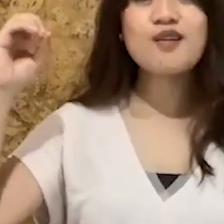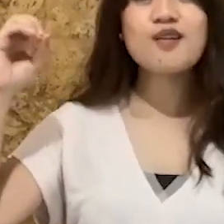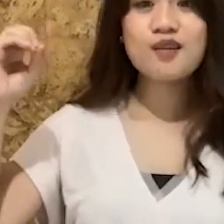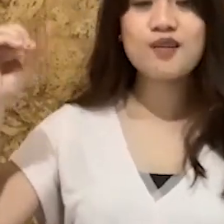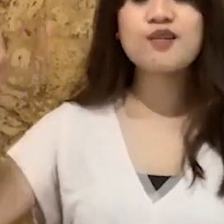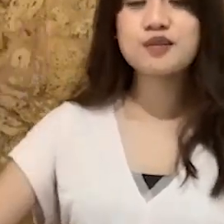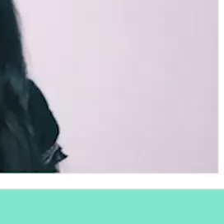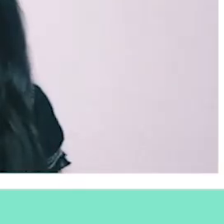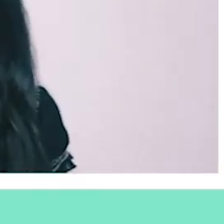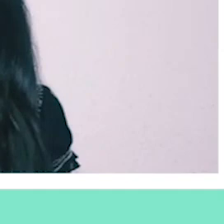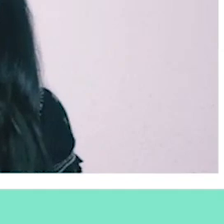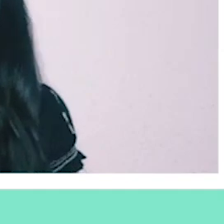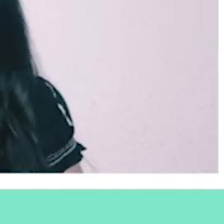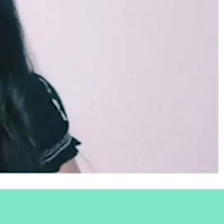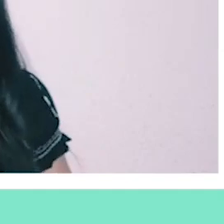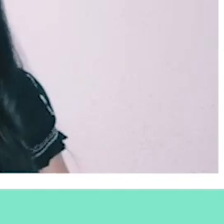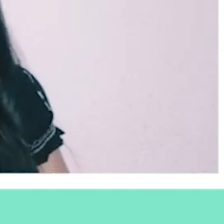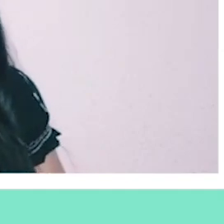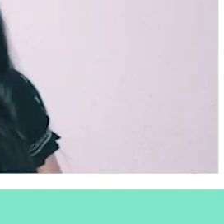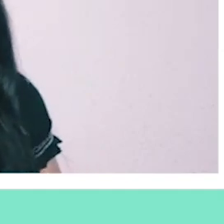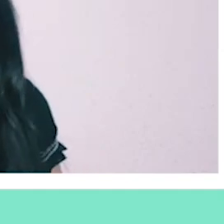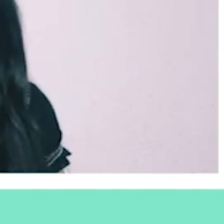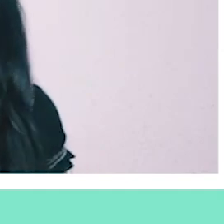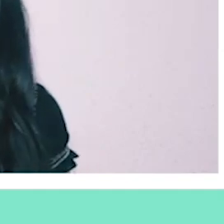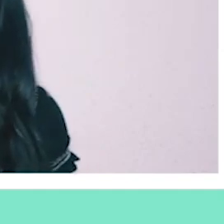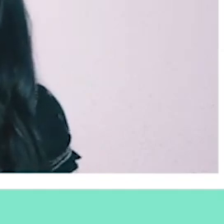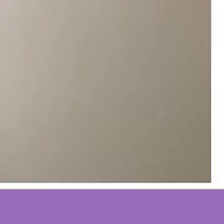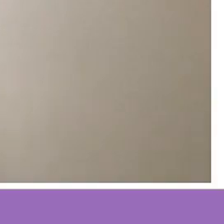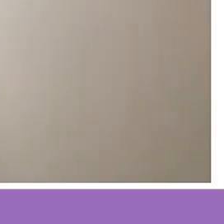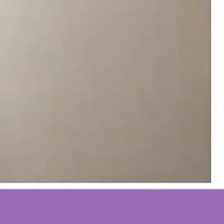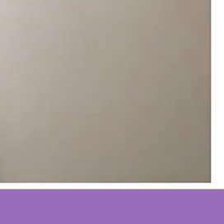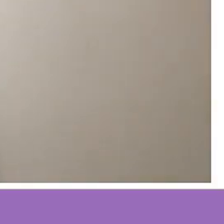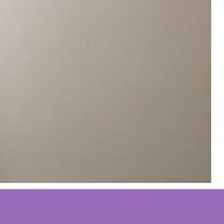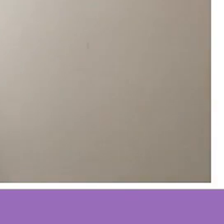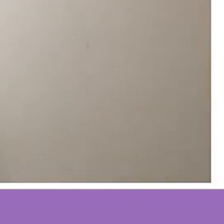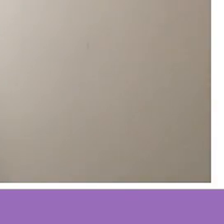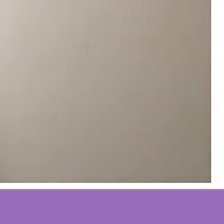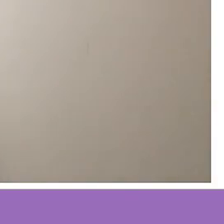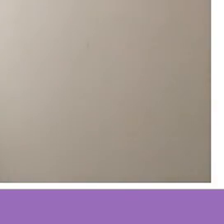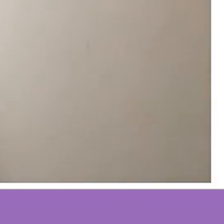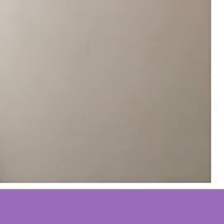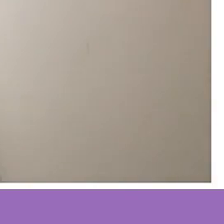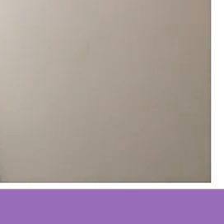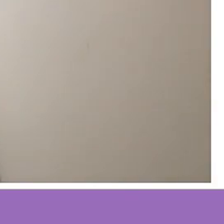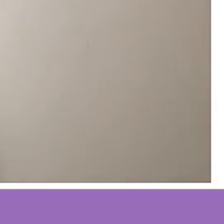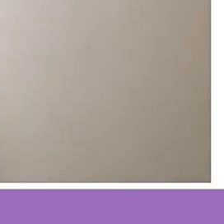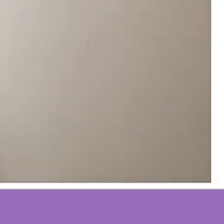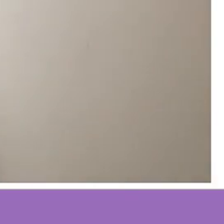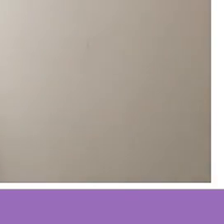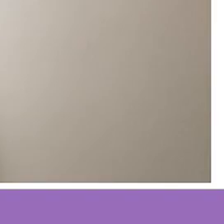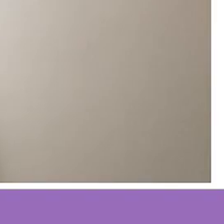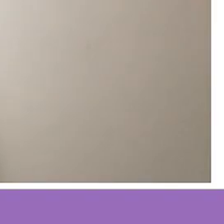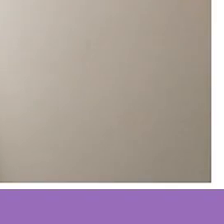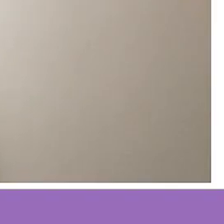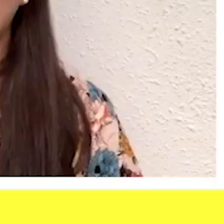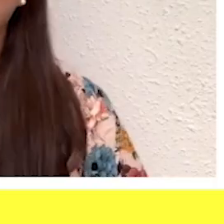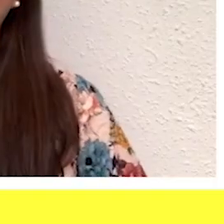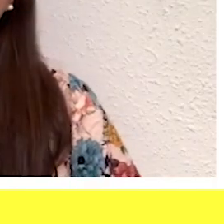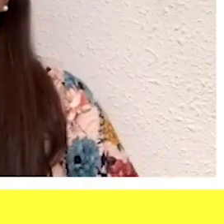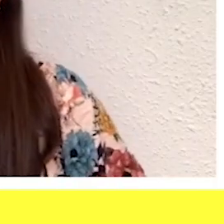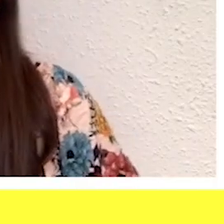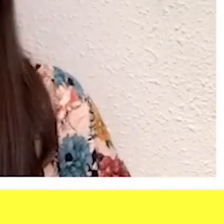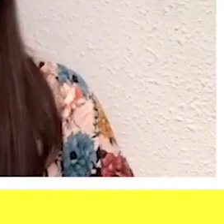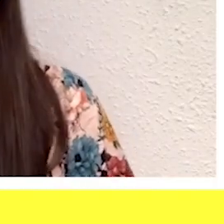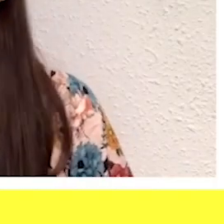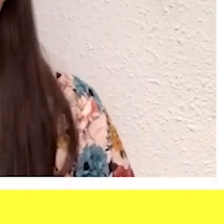CFO, Christian Family Organization. We had it together, I see